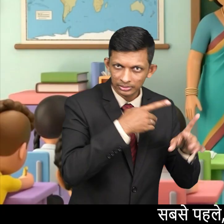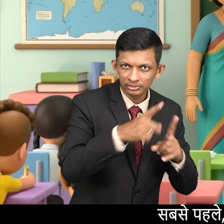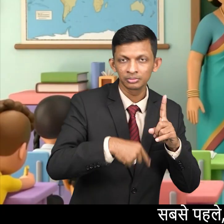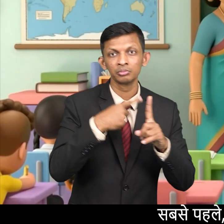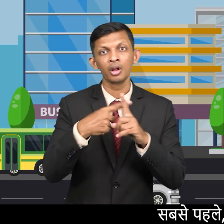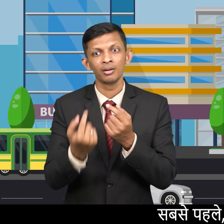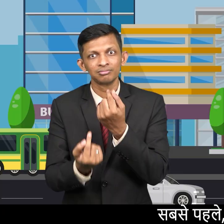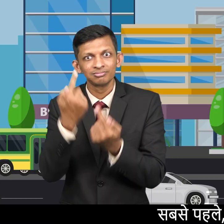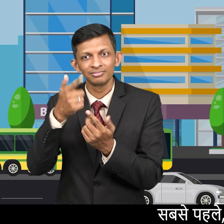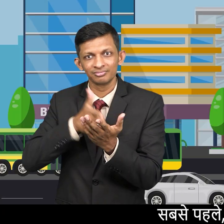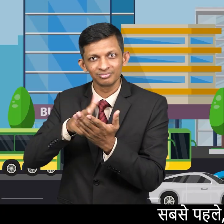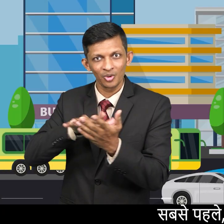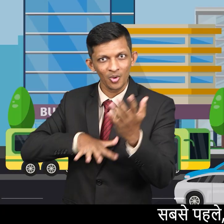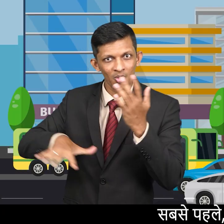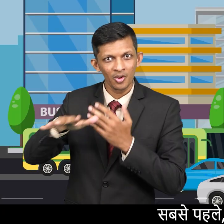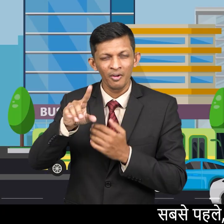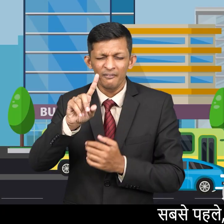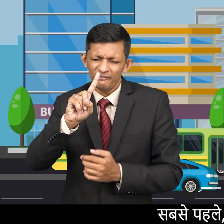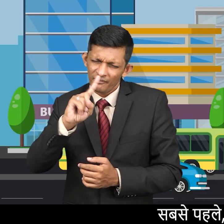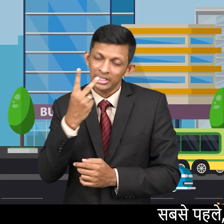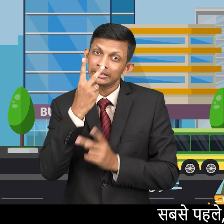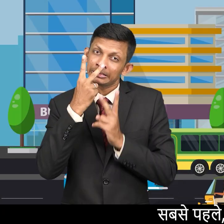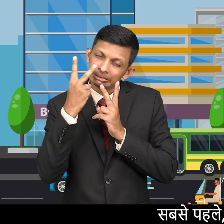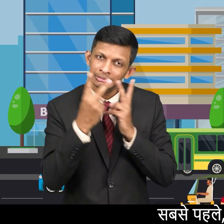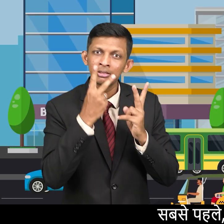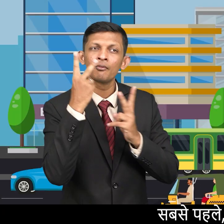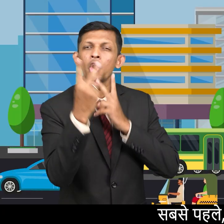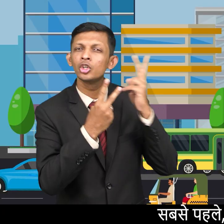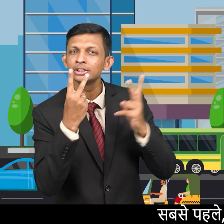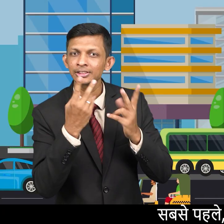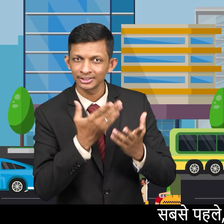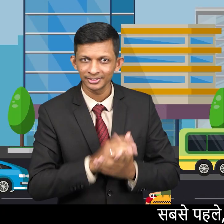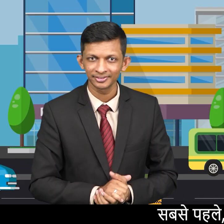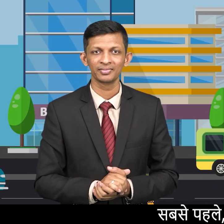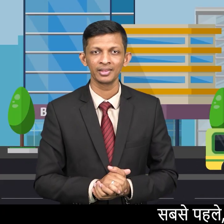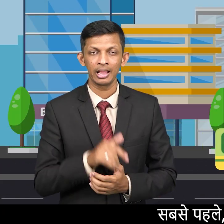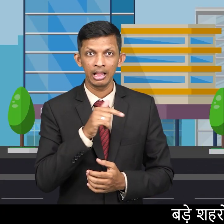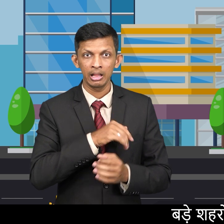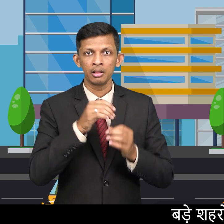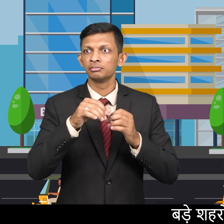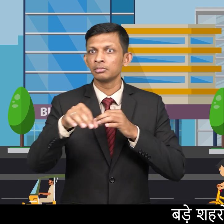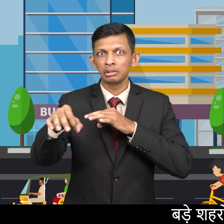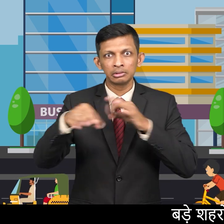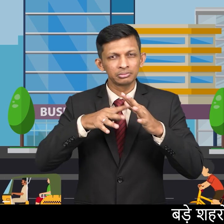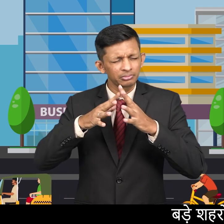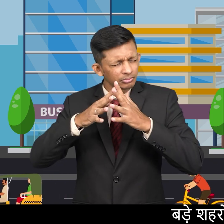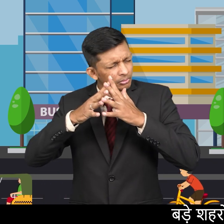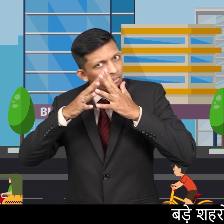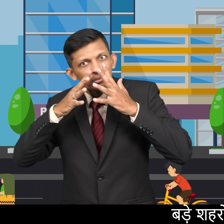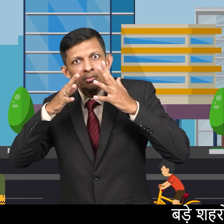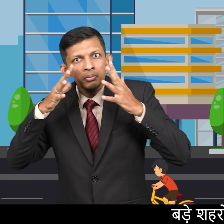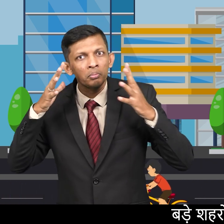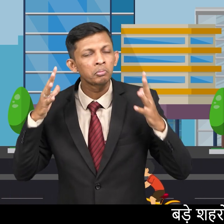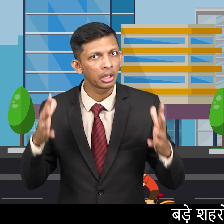सबसे पहले शहरों और मैदानों की यात्रा करते हैं। बड़े शहरों और